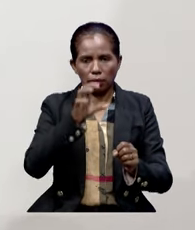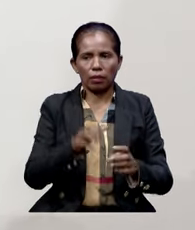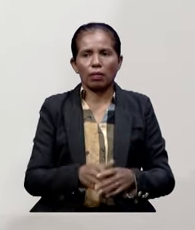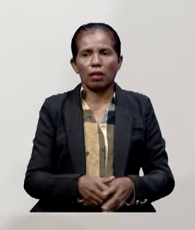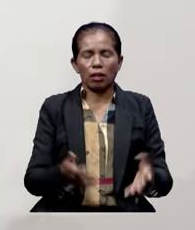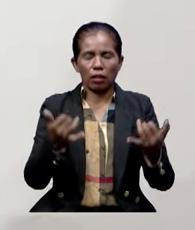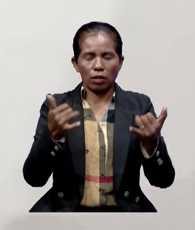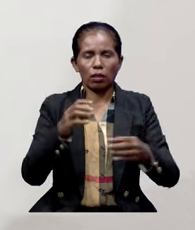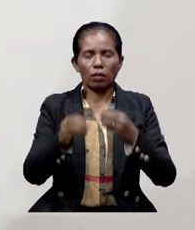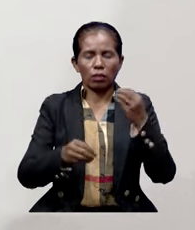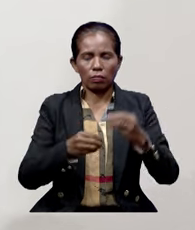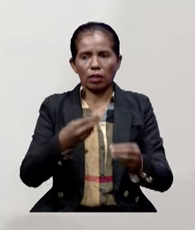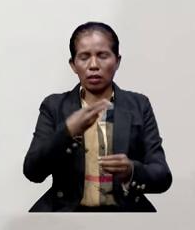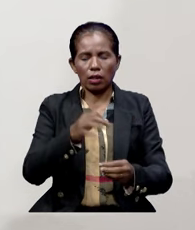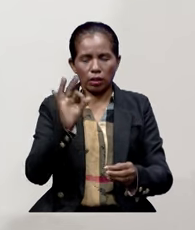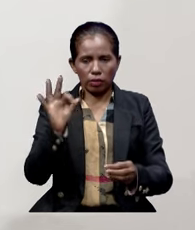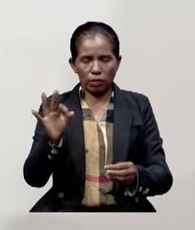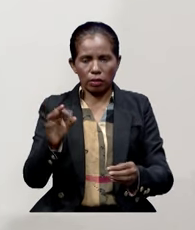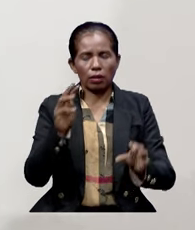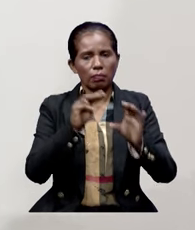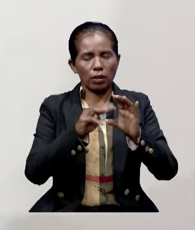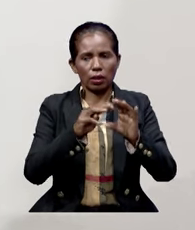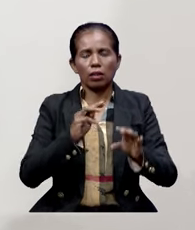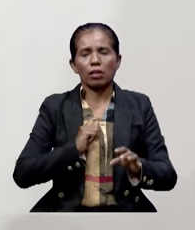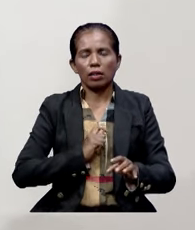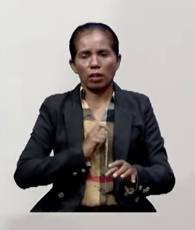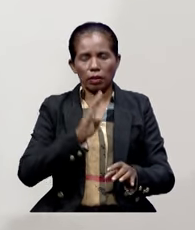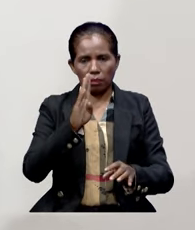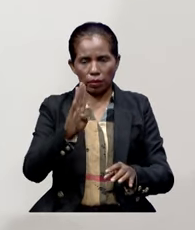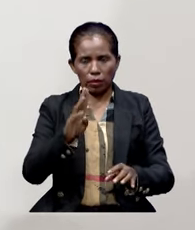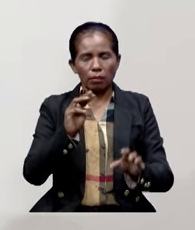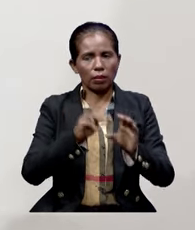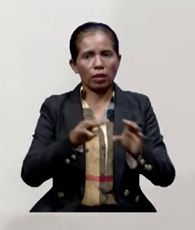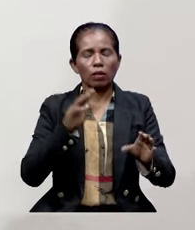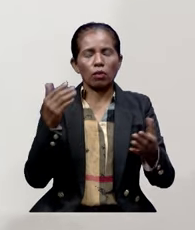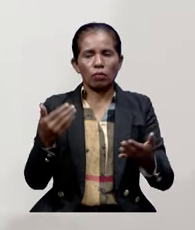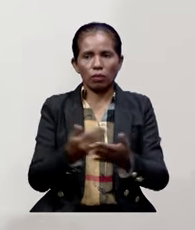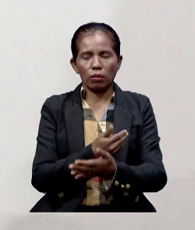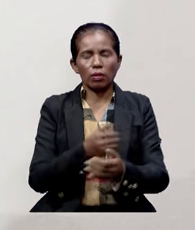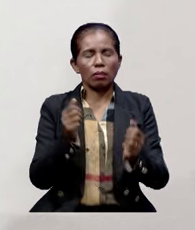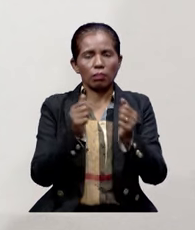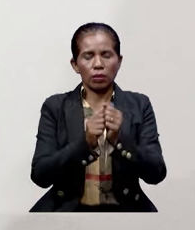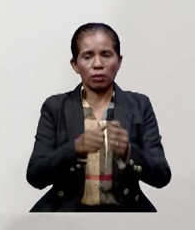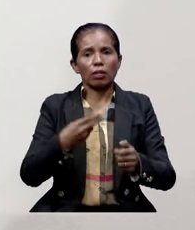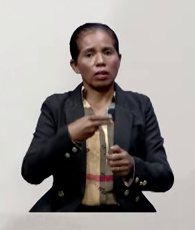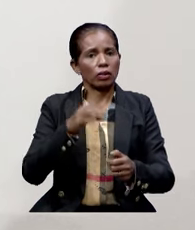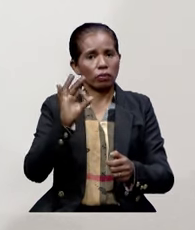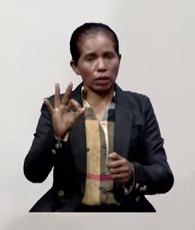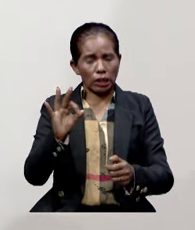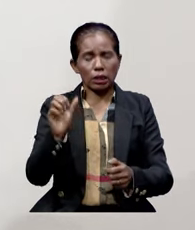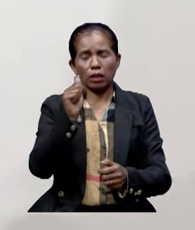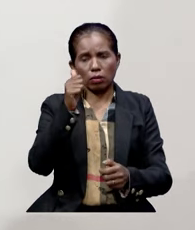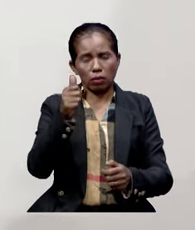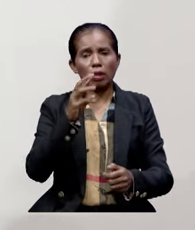Agora, kona apa sintina? Sintina mercado tai besi, mercado fone sintina sanulu. Ne